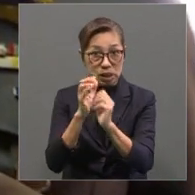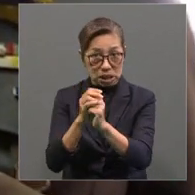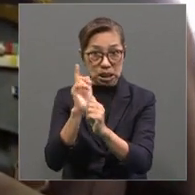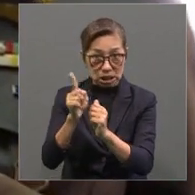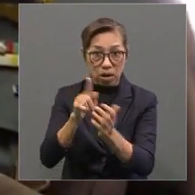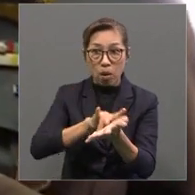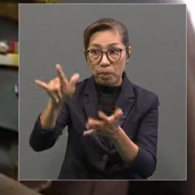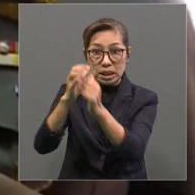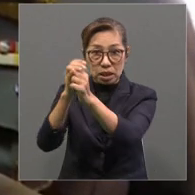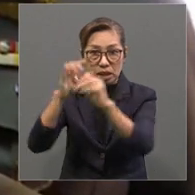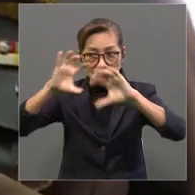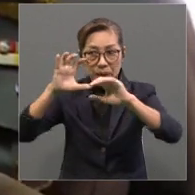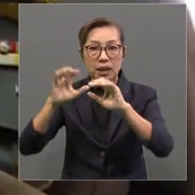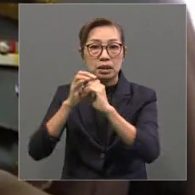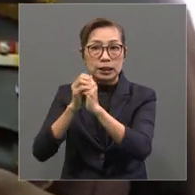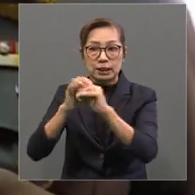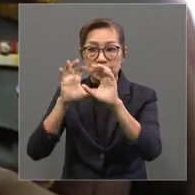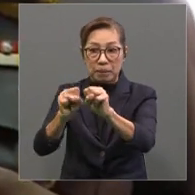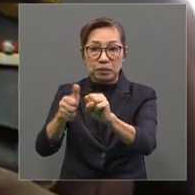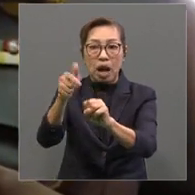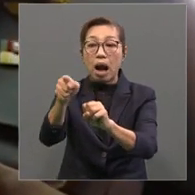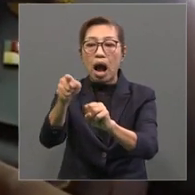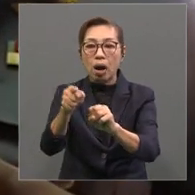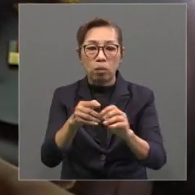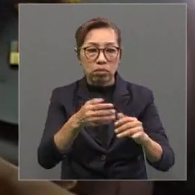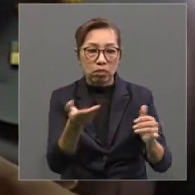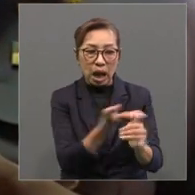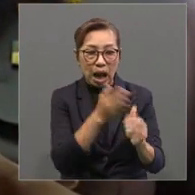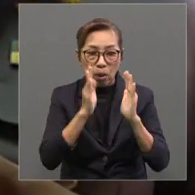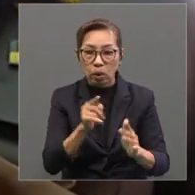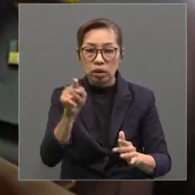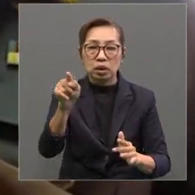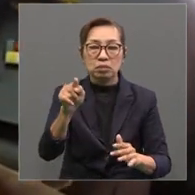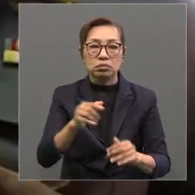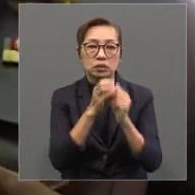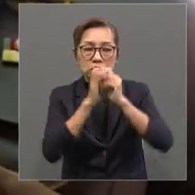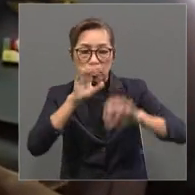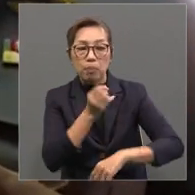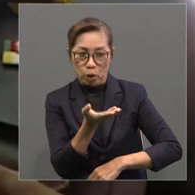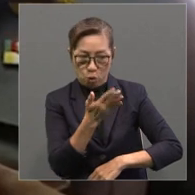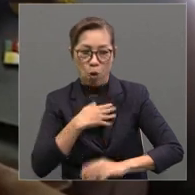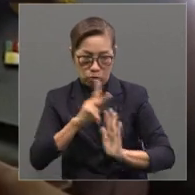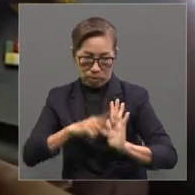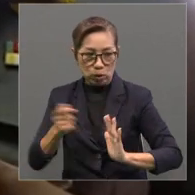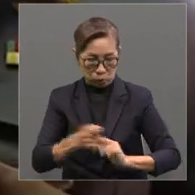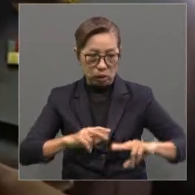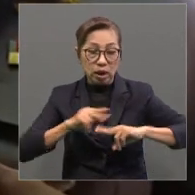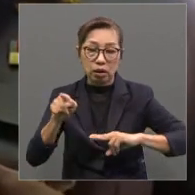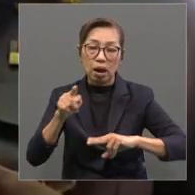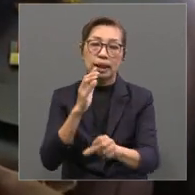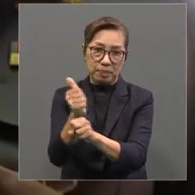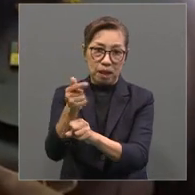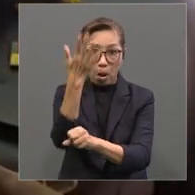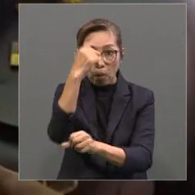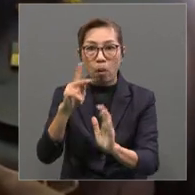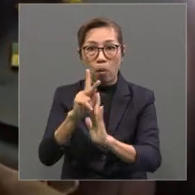างจีนคาดว่าน่าจะใช้กรณีขอไปดำเนินคดีเองที่โน่นนะครับซึ่งเขาก็ทำได้นะครับซึ่งว่าโทษของเ